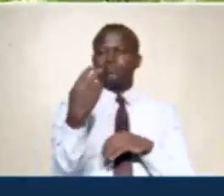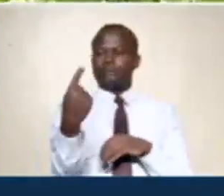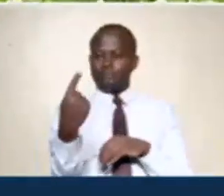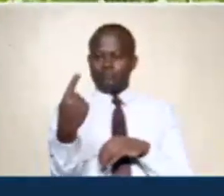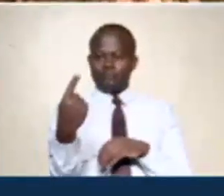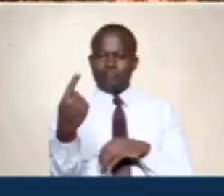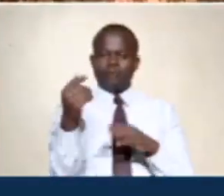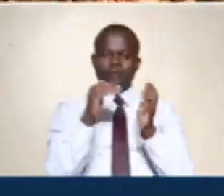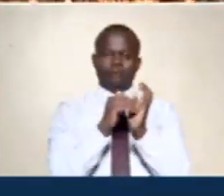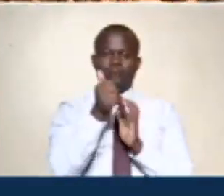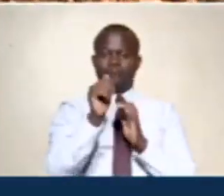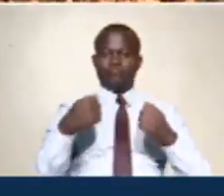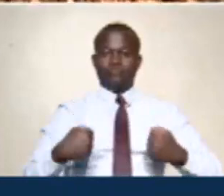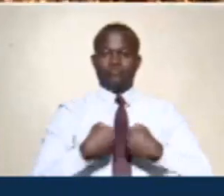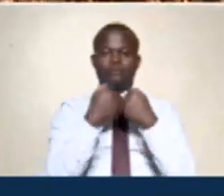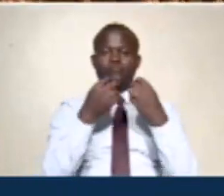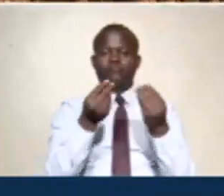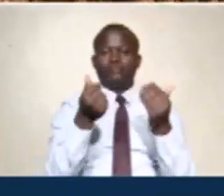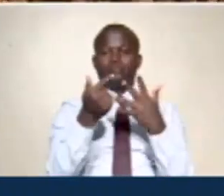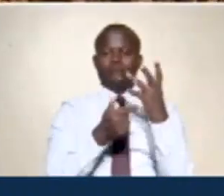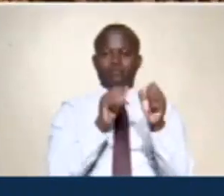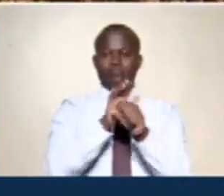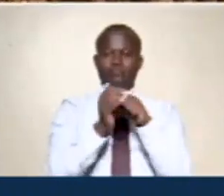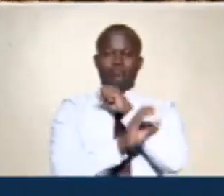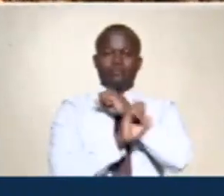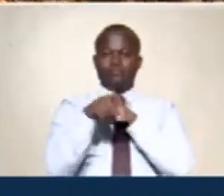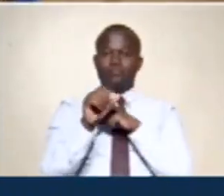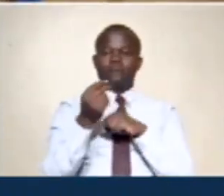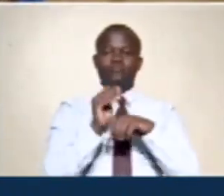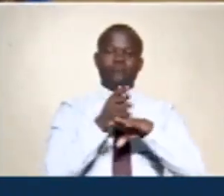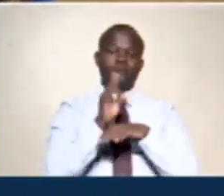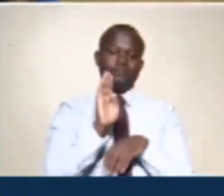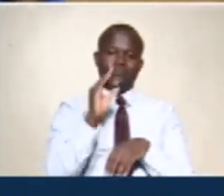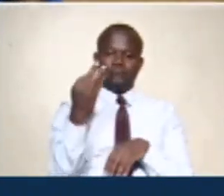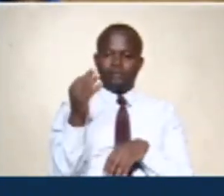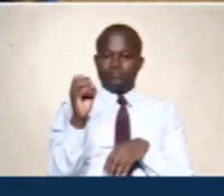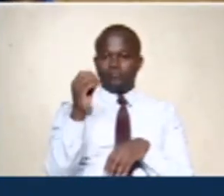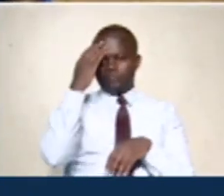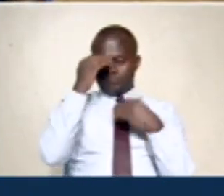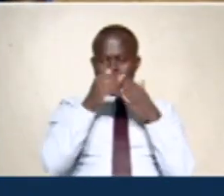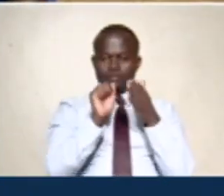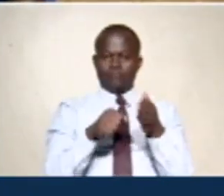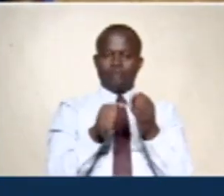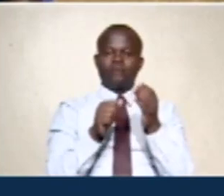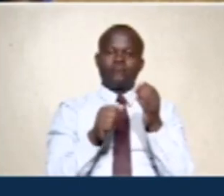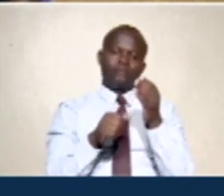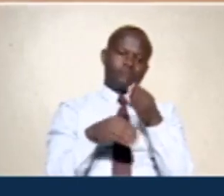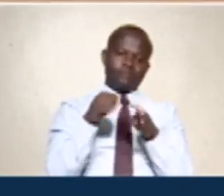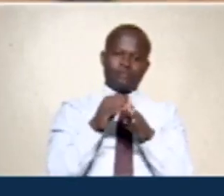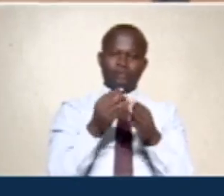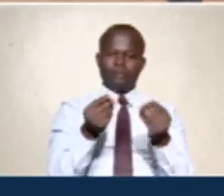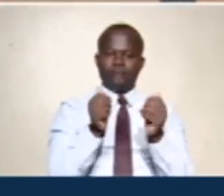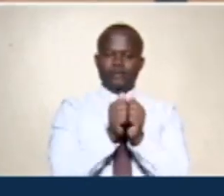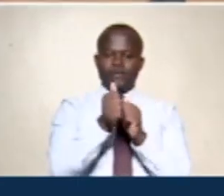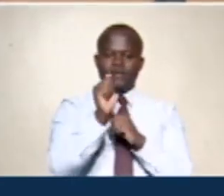131 ndetse ibyo bizabyangiza byinshi igihugu kizakenera amafaranga asaga miliyari 300 kugira ngo hasanwe ibyangijwe nabyo